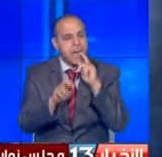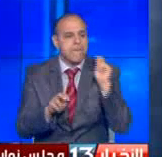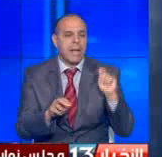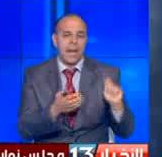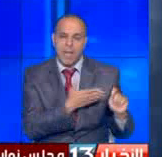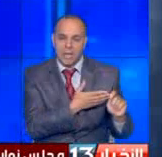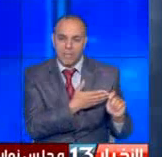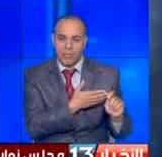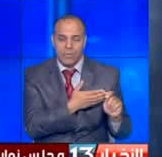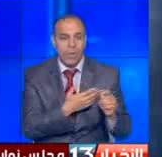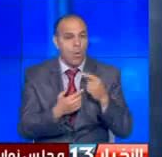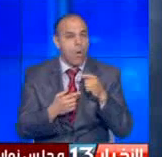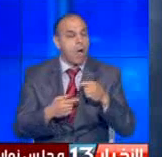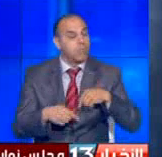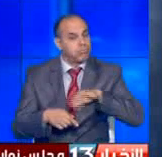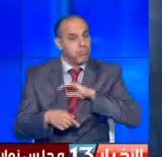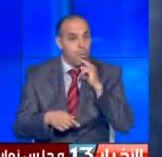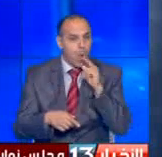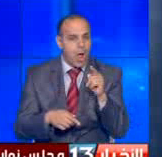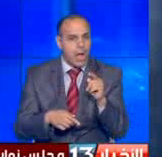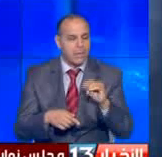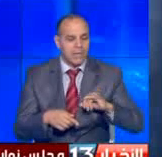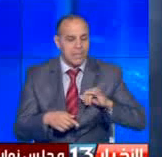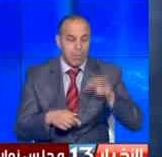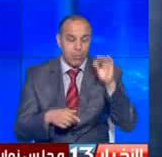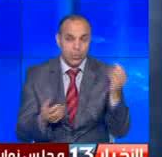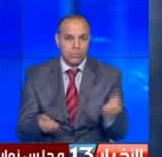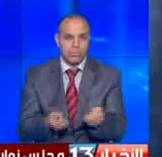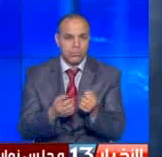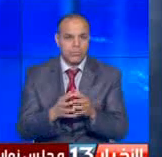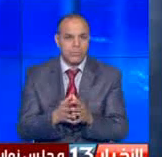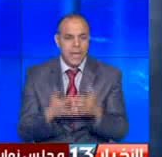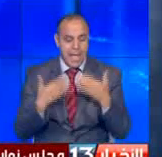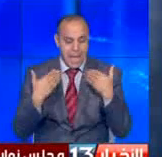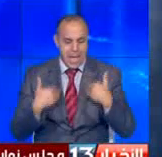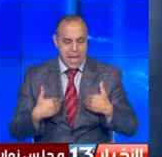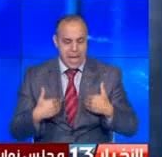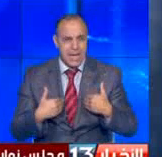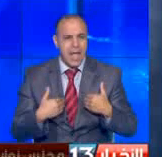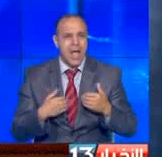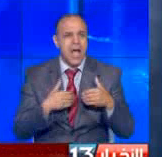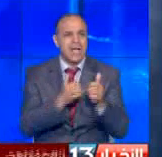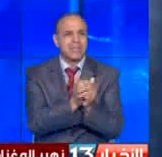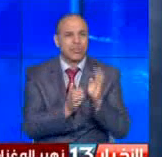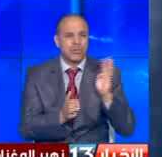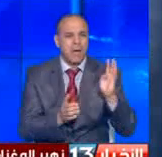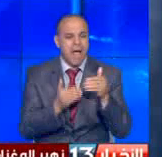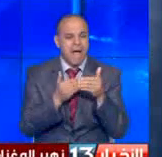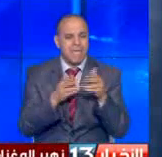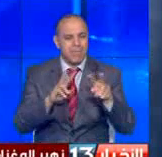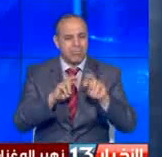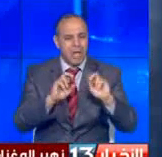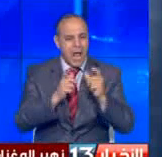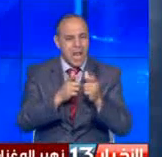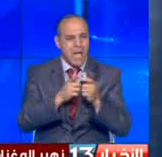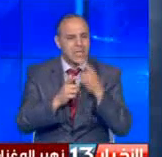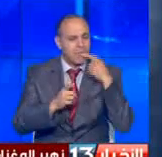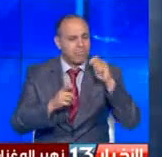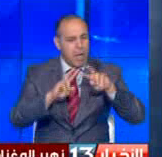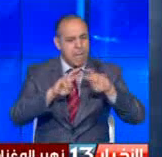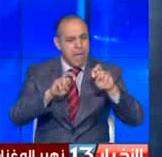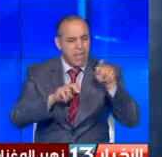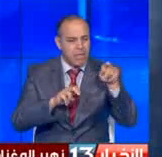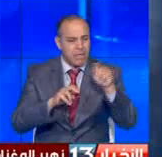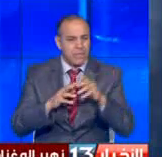والى اي دوله اهتماما خاصا بشباب تونس نحن كتابه شعبيه نطالب اولا بفتح بتكوين لجنه تحقيق